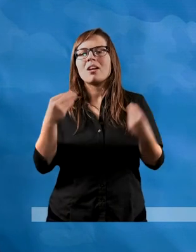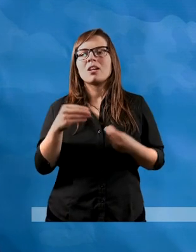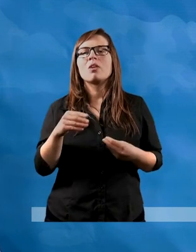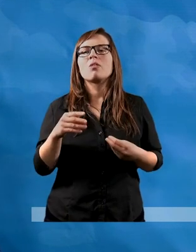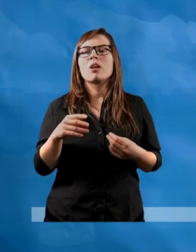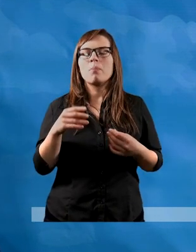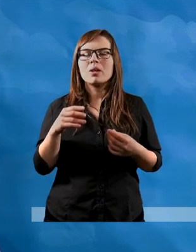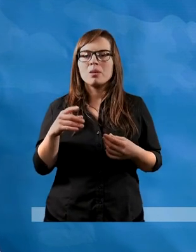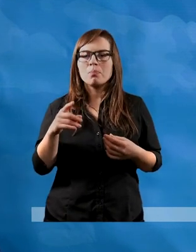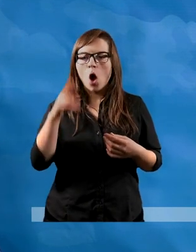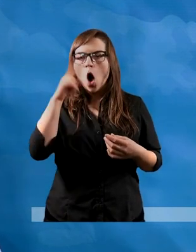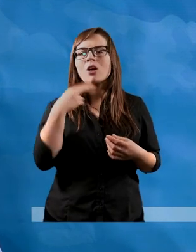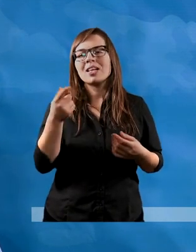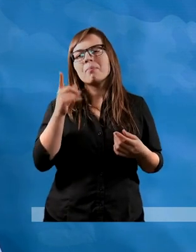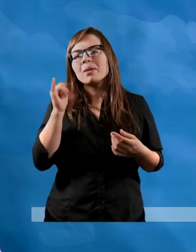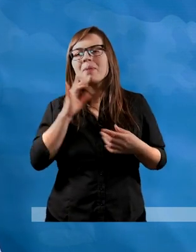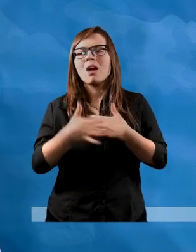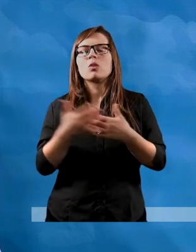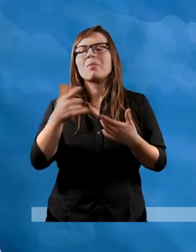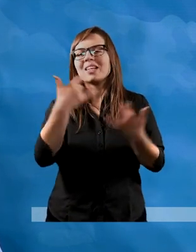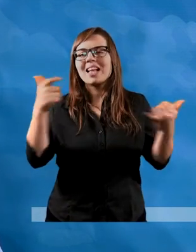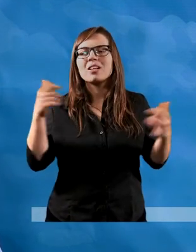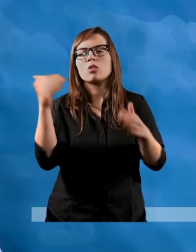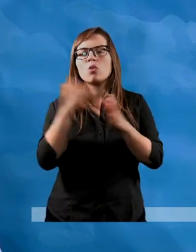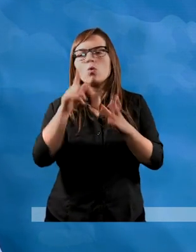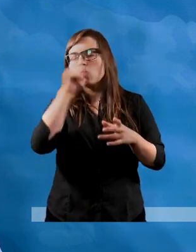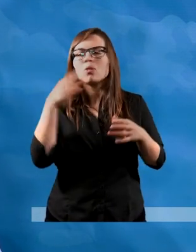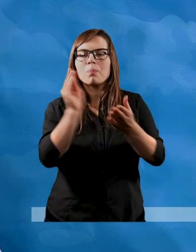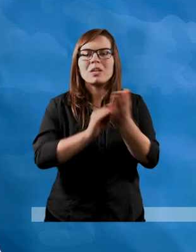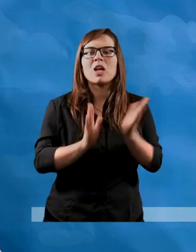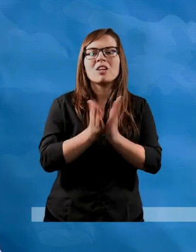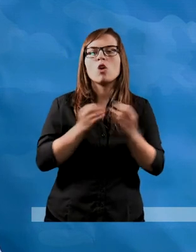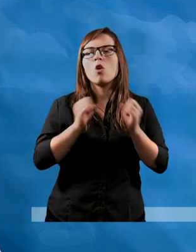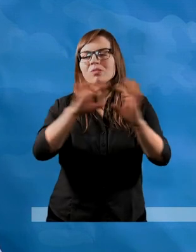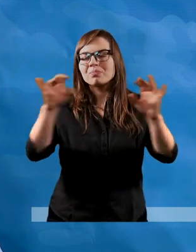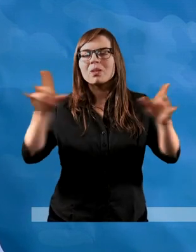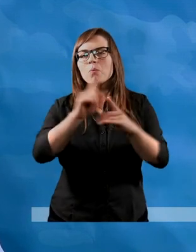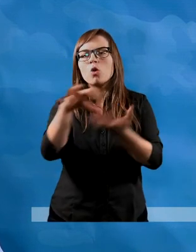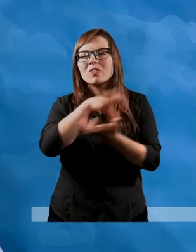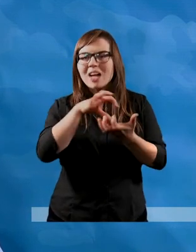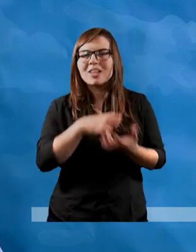fantastycznym mówcą motywacyjnym dla setek tysięcy ludzi. Pisze książki, jeździ po świecie.